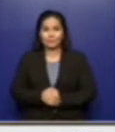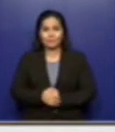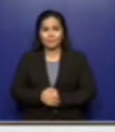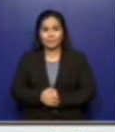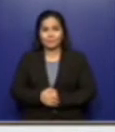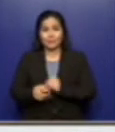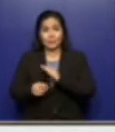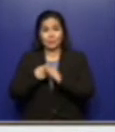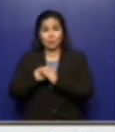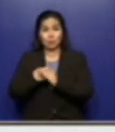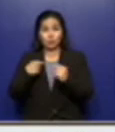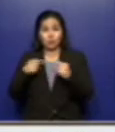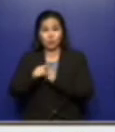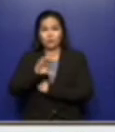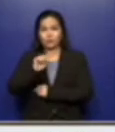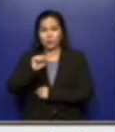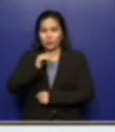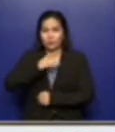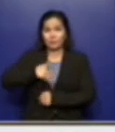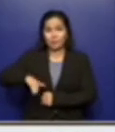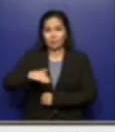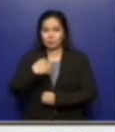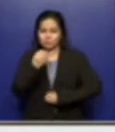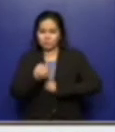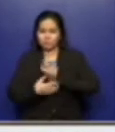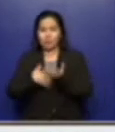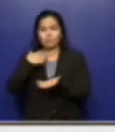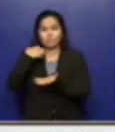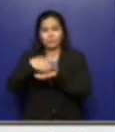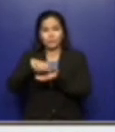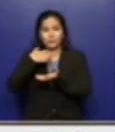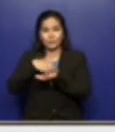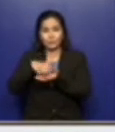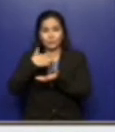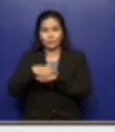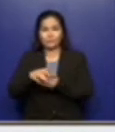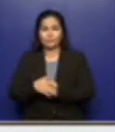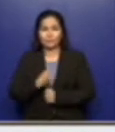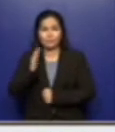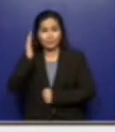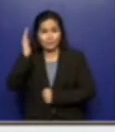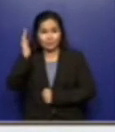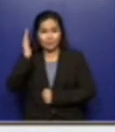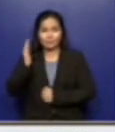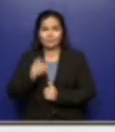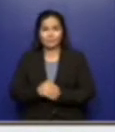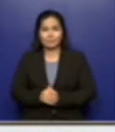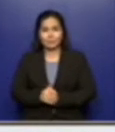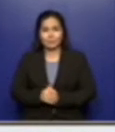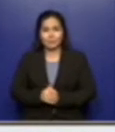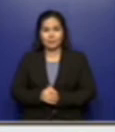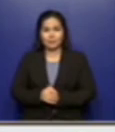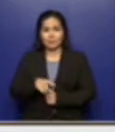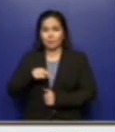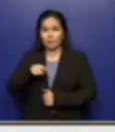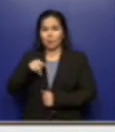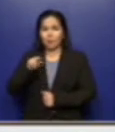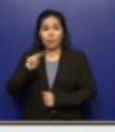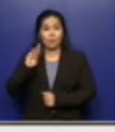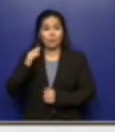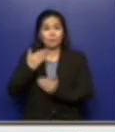ผลที่เพื่อนสมาชิกทุกท่านได้กล่าวมารวมถึงพระราชบัญญัติงบประมา